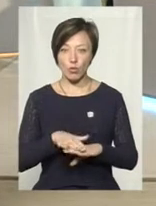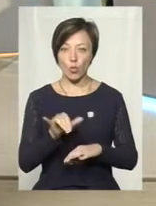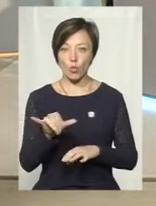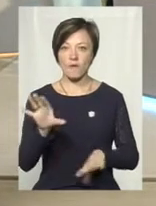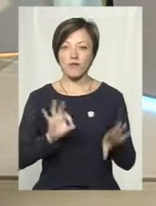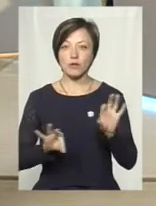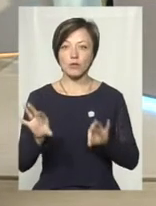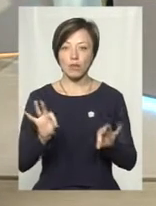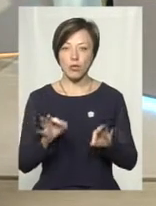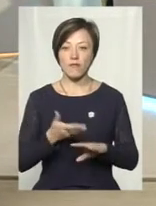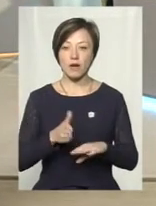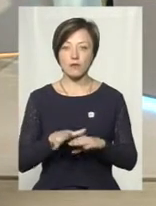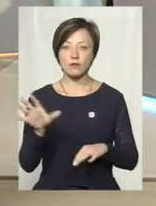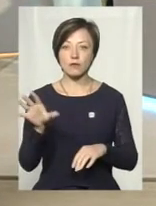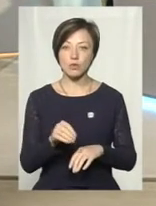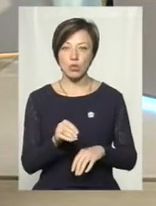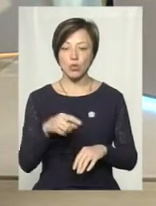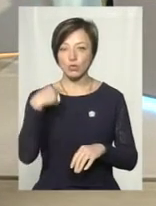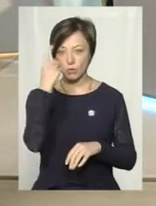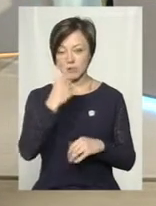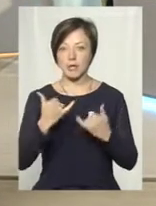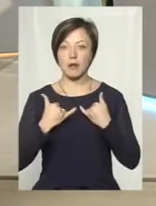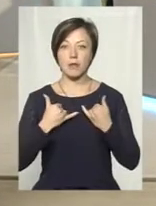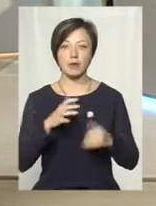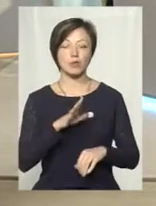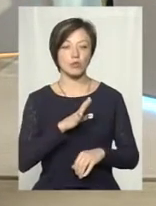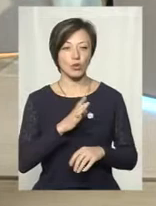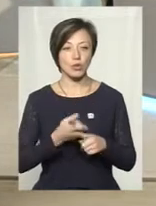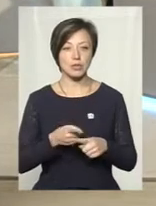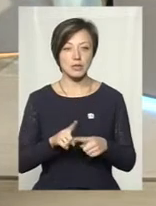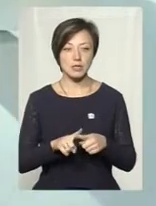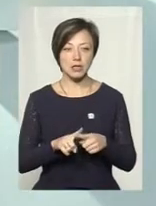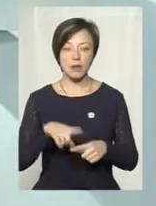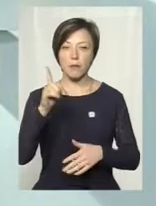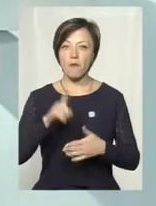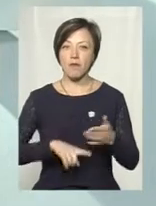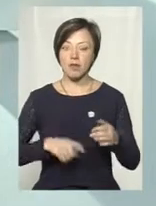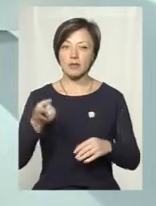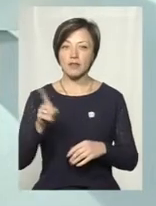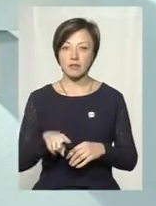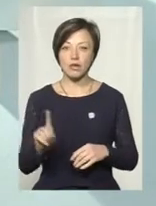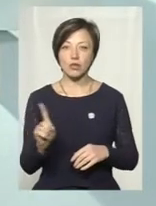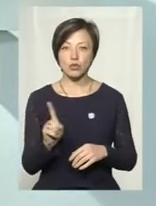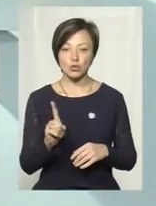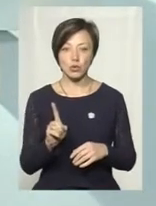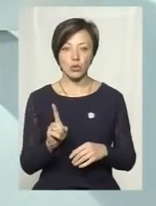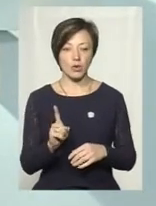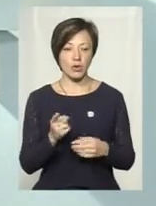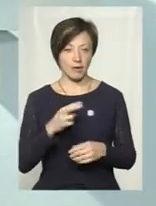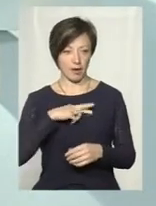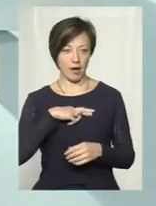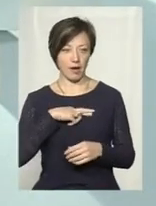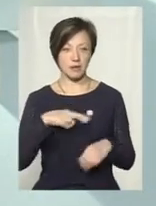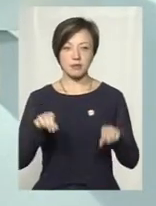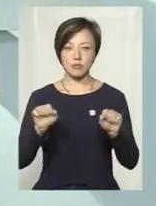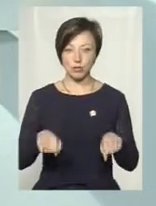відборі важче всього, особисто для мене було, це повірити в те, що я